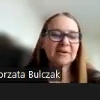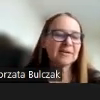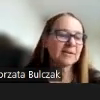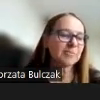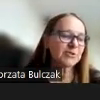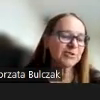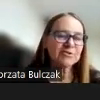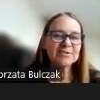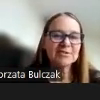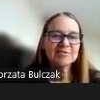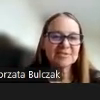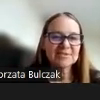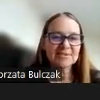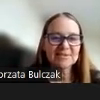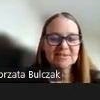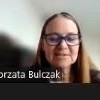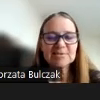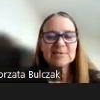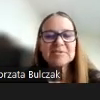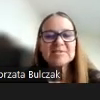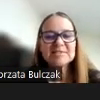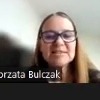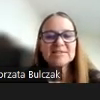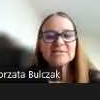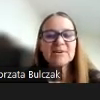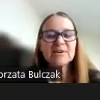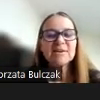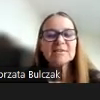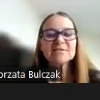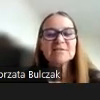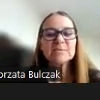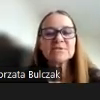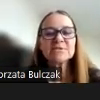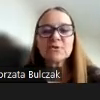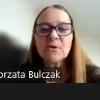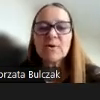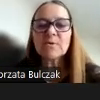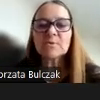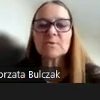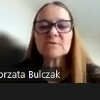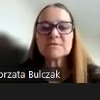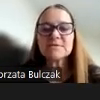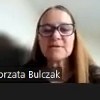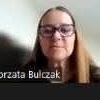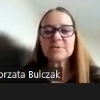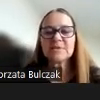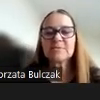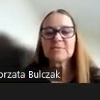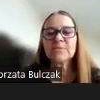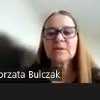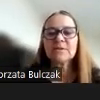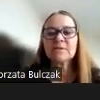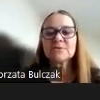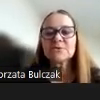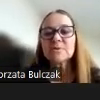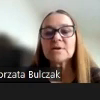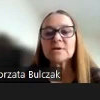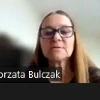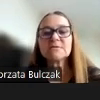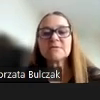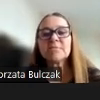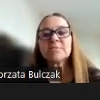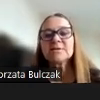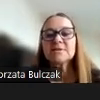Chciałam przytoczyć jednocześnie ze strony ministerstwa, czym jest szkoła ogólnodostępna.